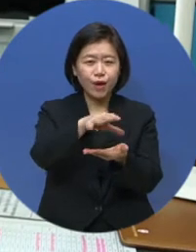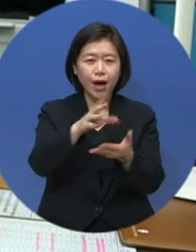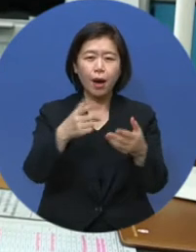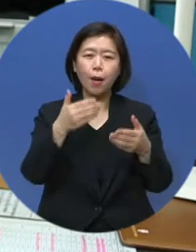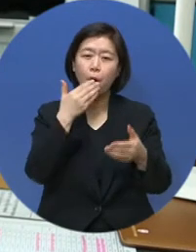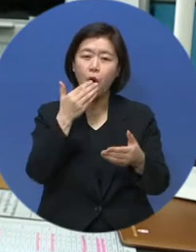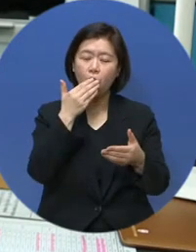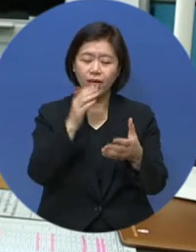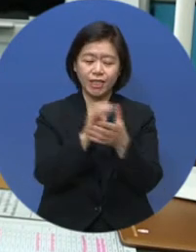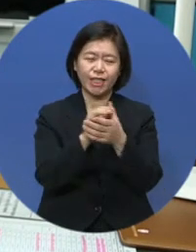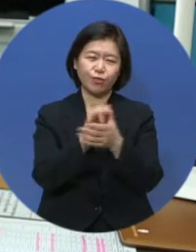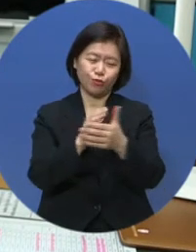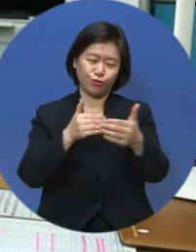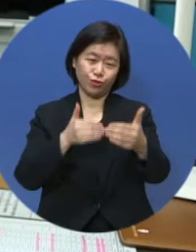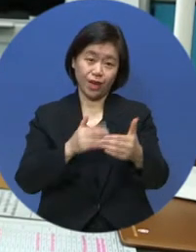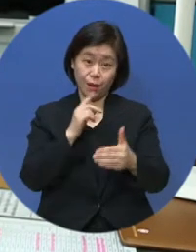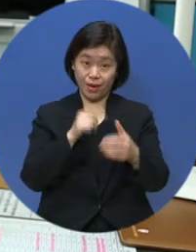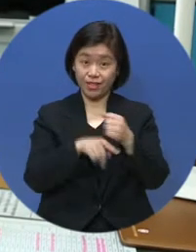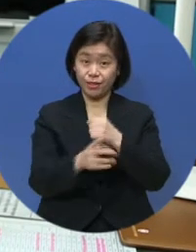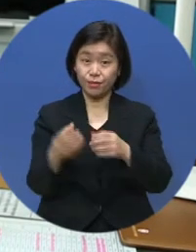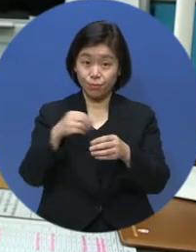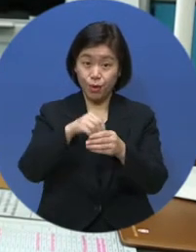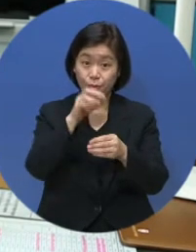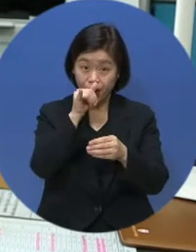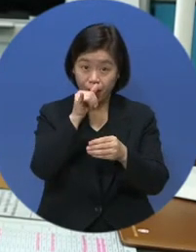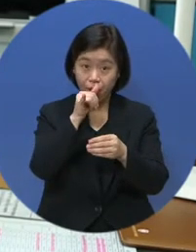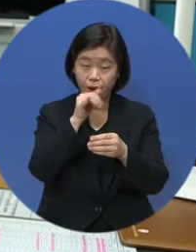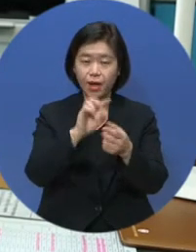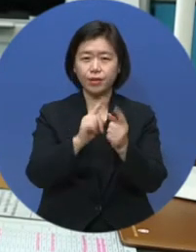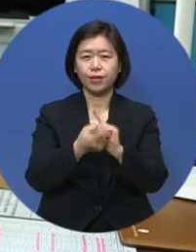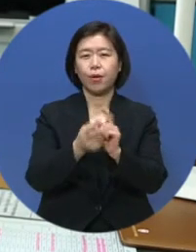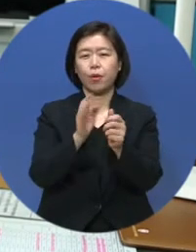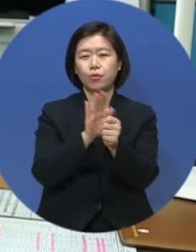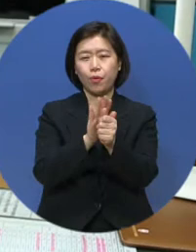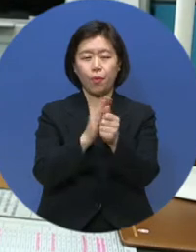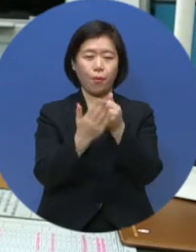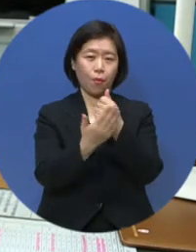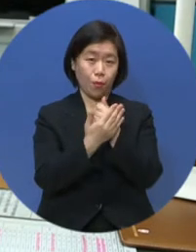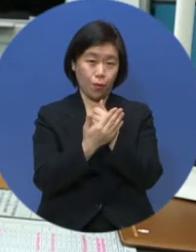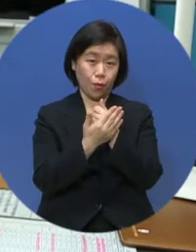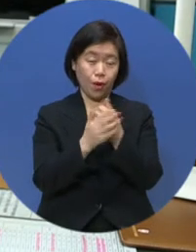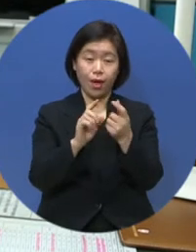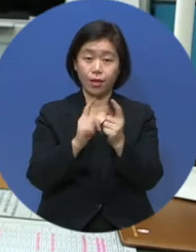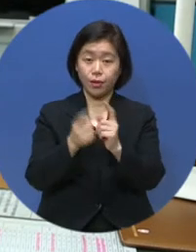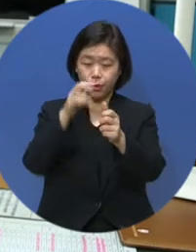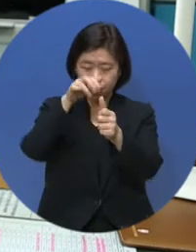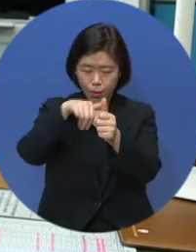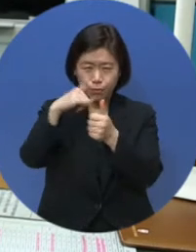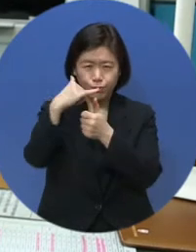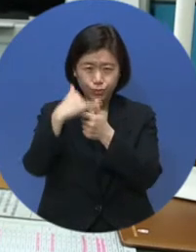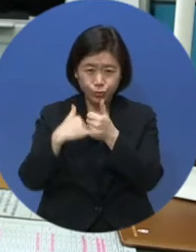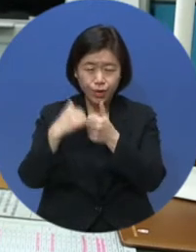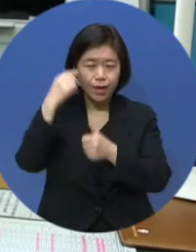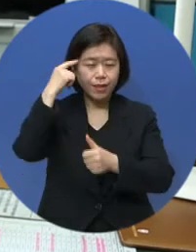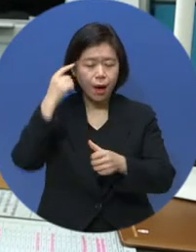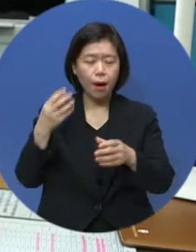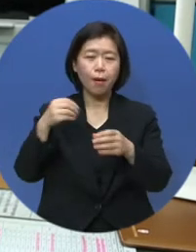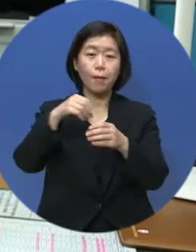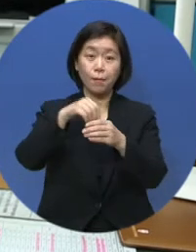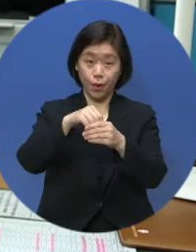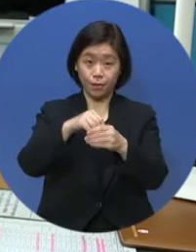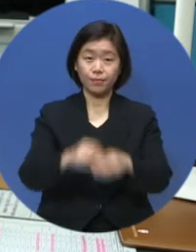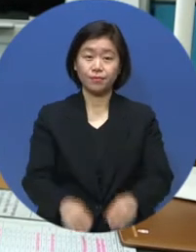있고요. 그 이름 속에는 서로 돕고 또 서로 섬기는 그런 그 정신의 의미가 담겨져